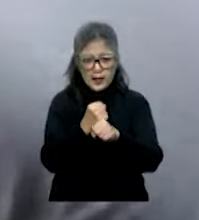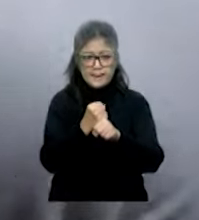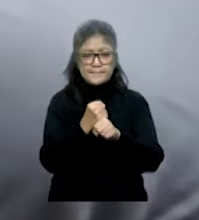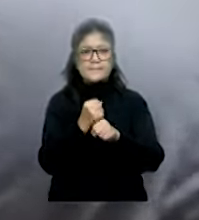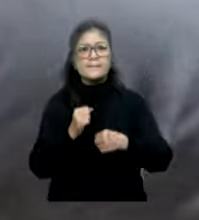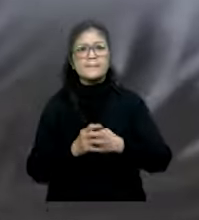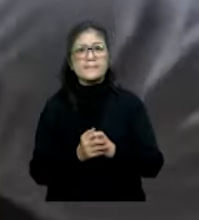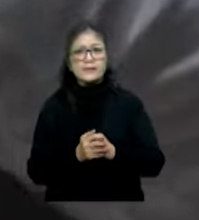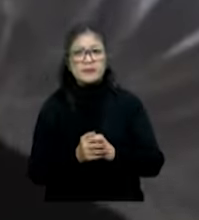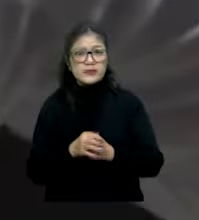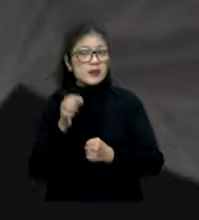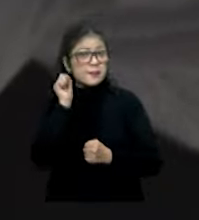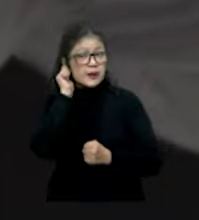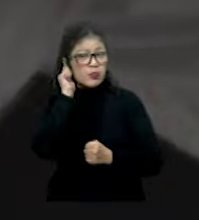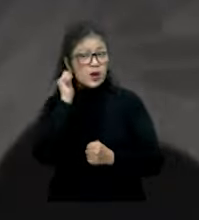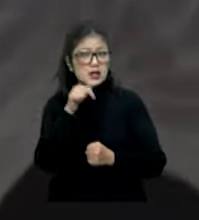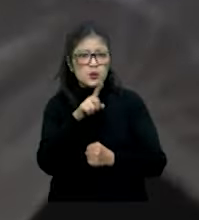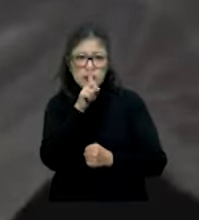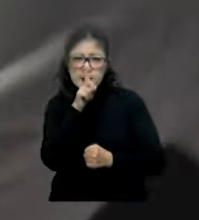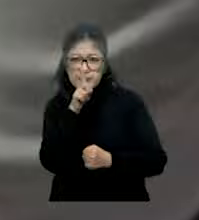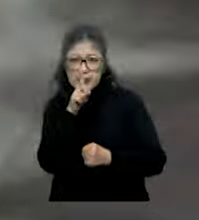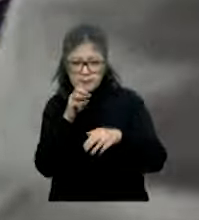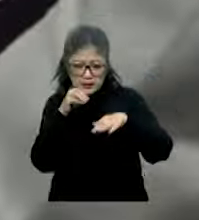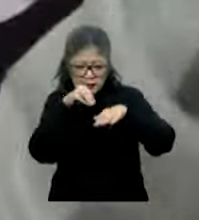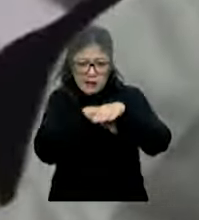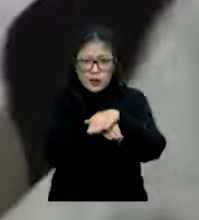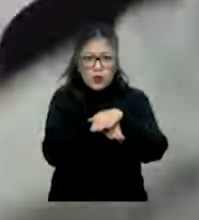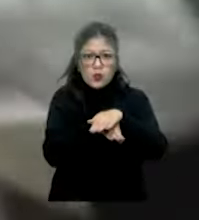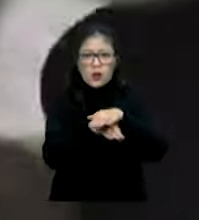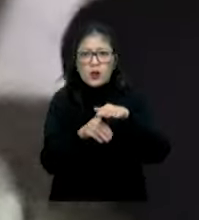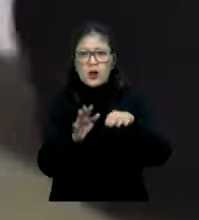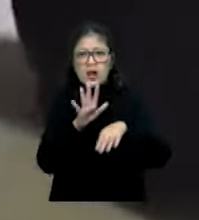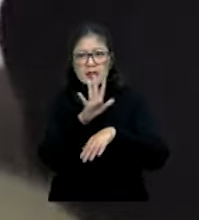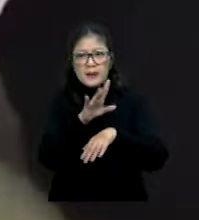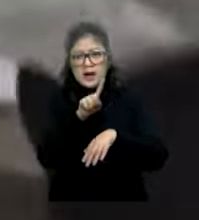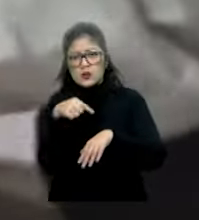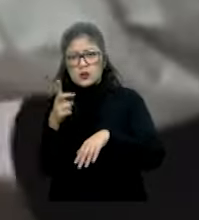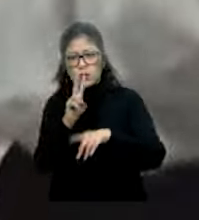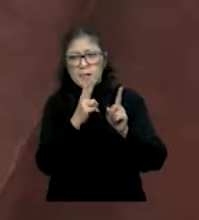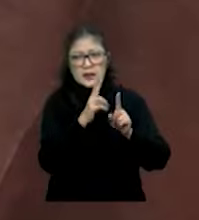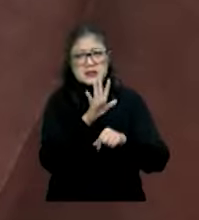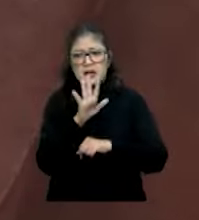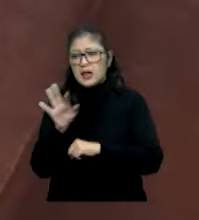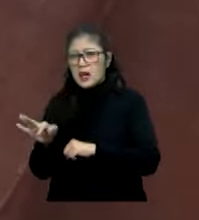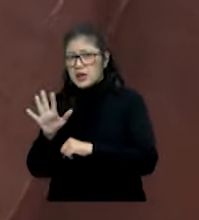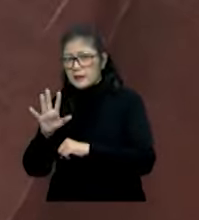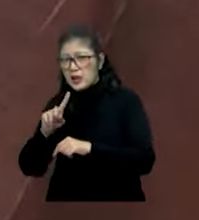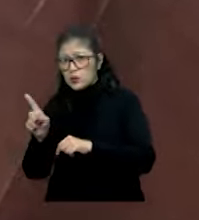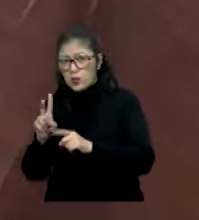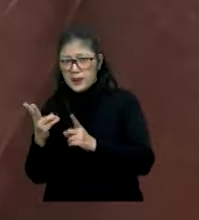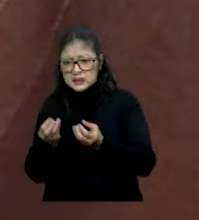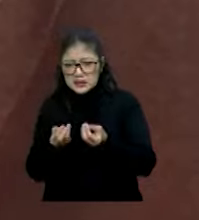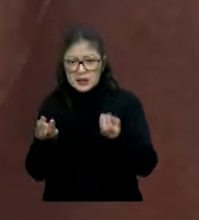Masing-masing wanita ini menyelundupkan 512 gram sabu dalam selopnya akan dibawa menuju Surabaya.